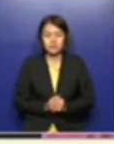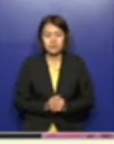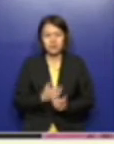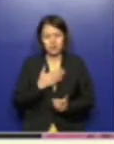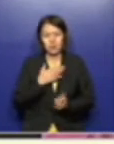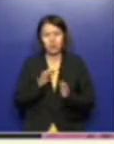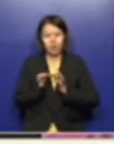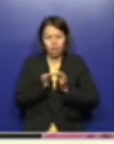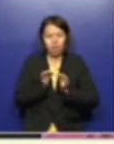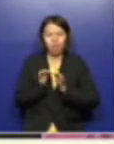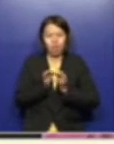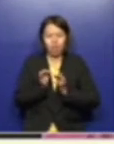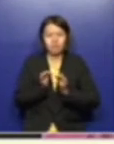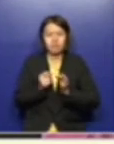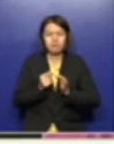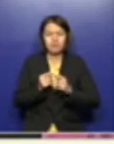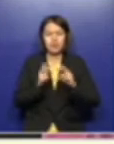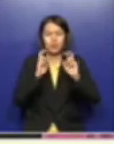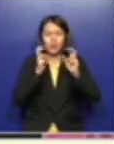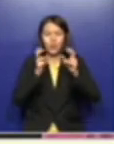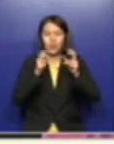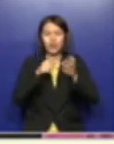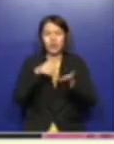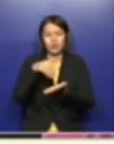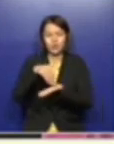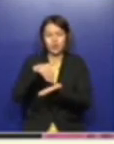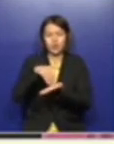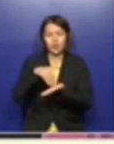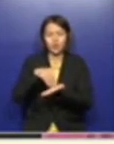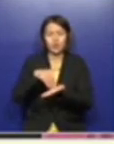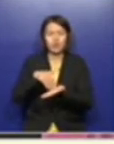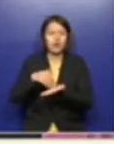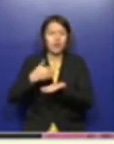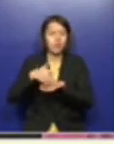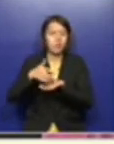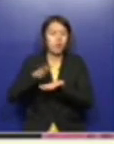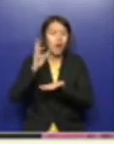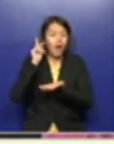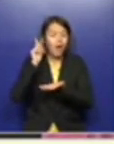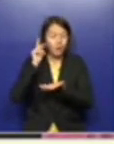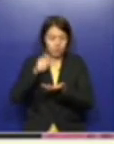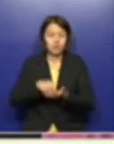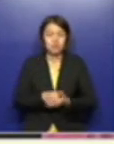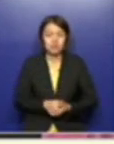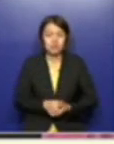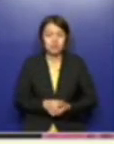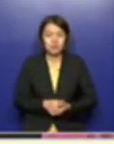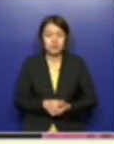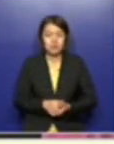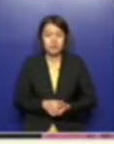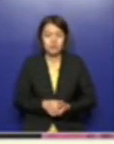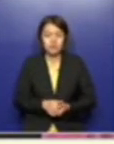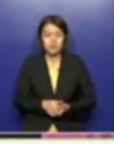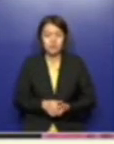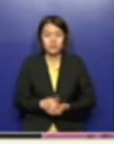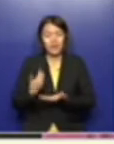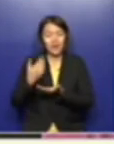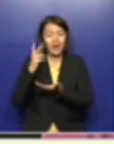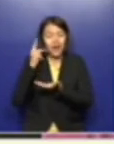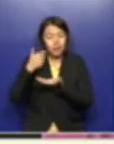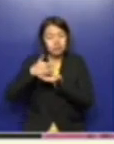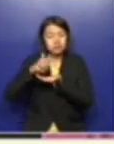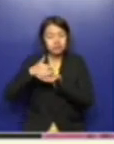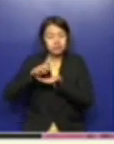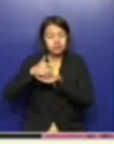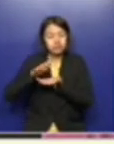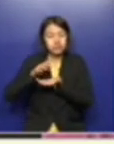ายในคำถามกระทู้เรื่องศูนย์แถลงข่าวเพราะนั้นผมพูดที่หนึ่งเนื่องจากว่าในการแถลงข่าวนั้น